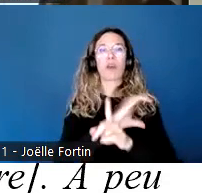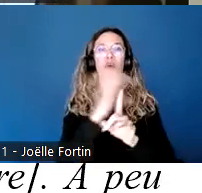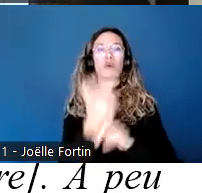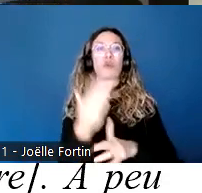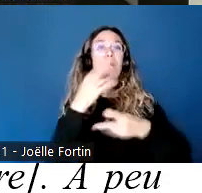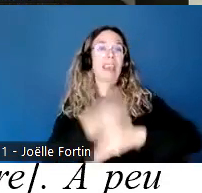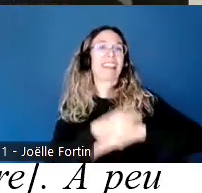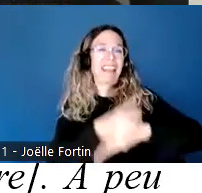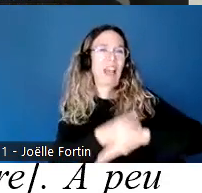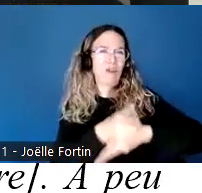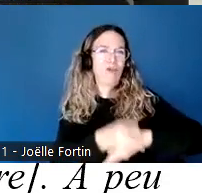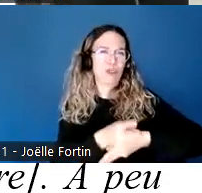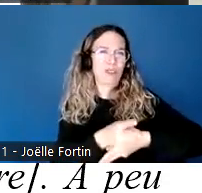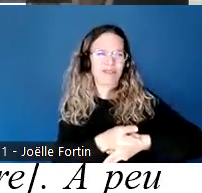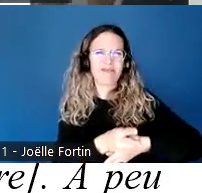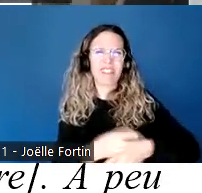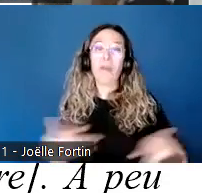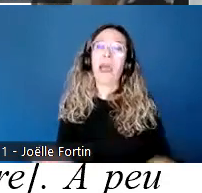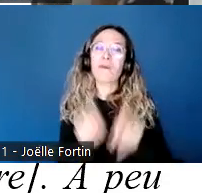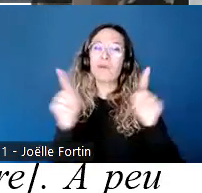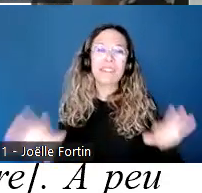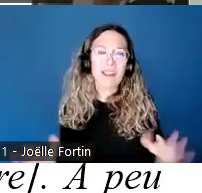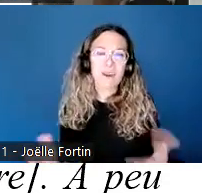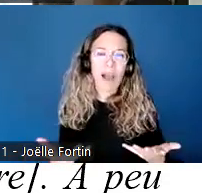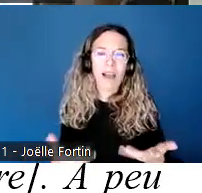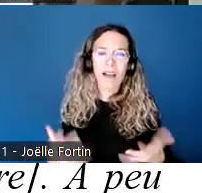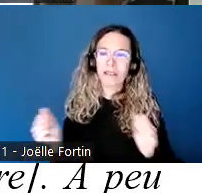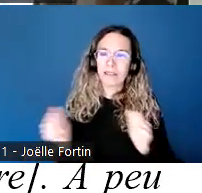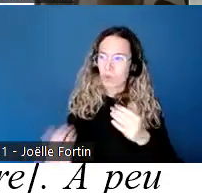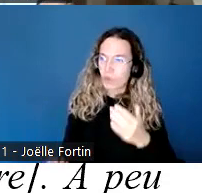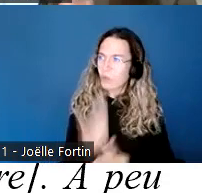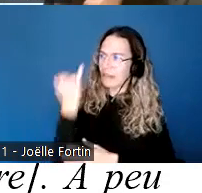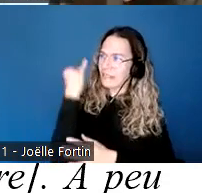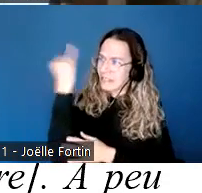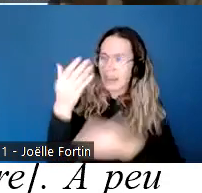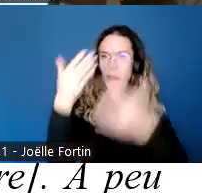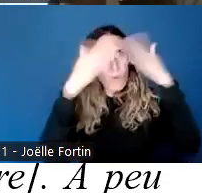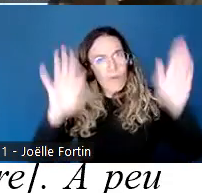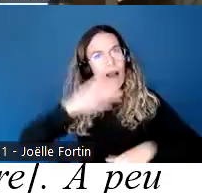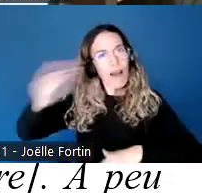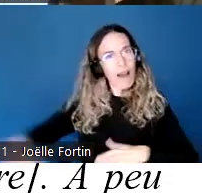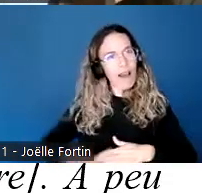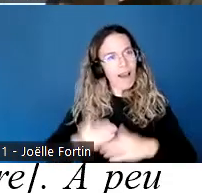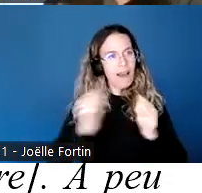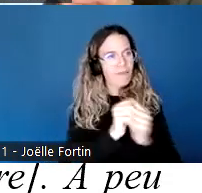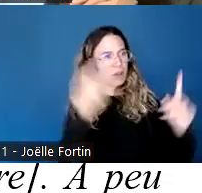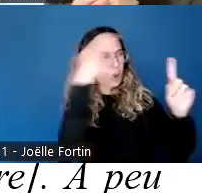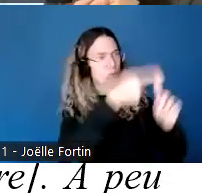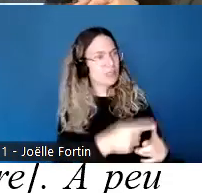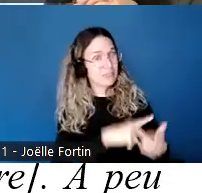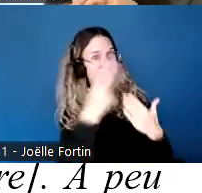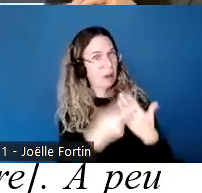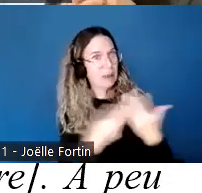sein de la résidence, mais c'est aussi l'idée de travailler avec des nouvelles idées qui sont développées en concordance avec les objectifs du